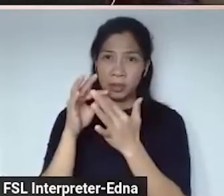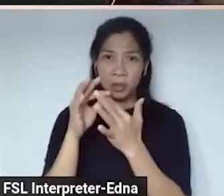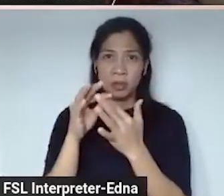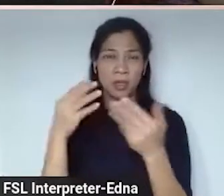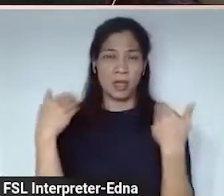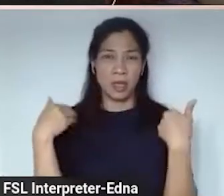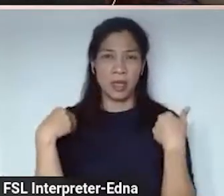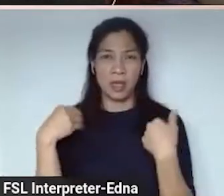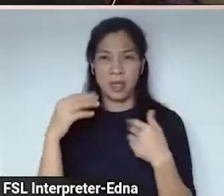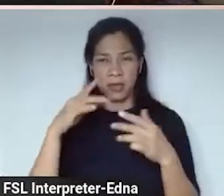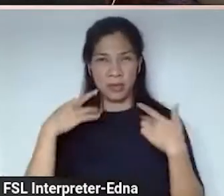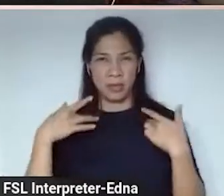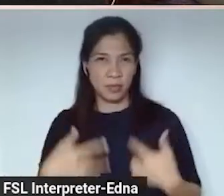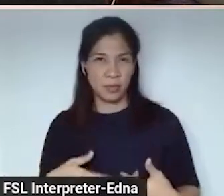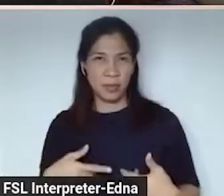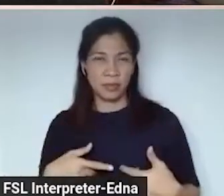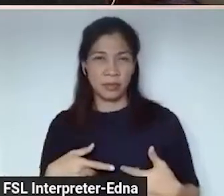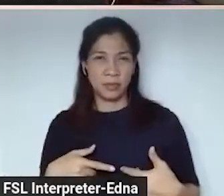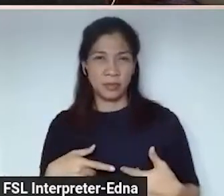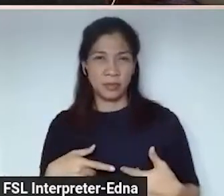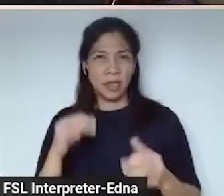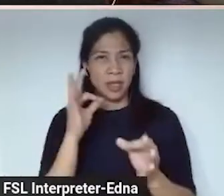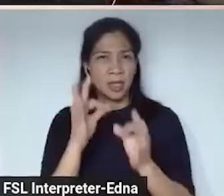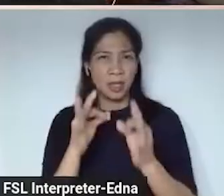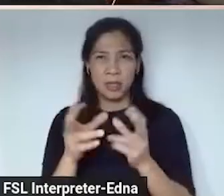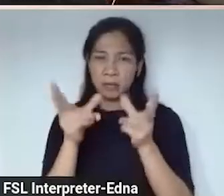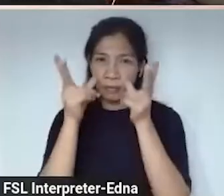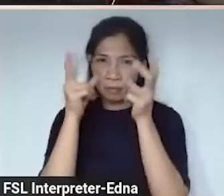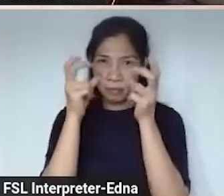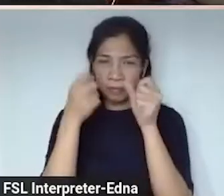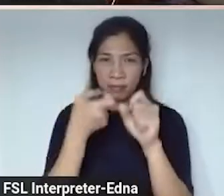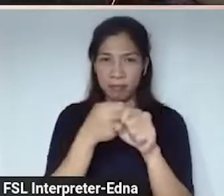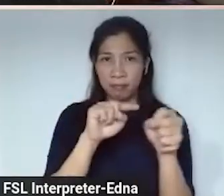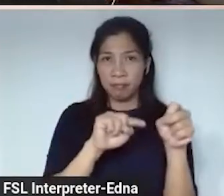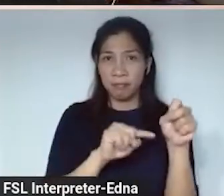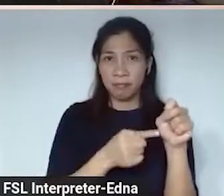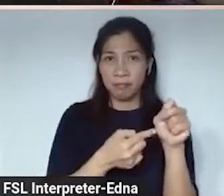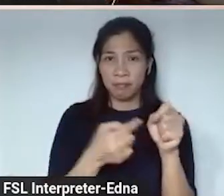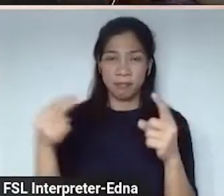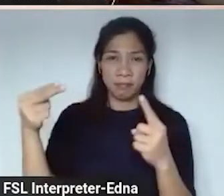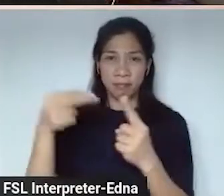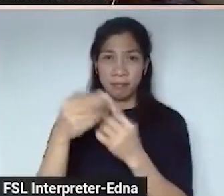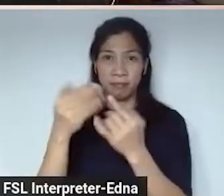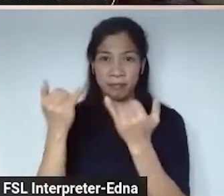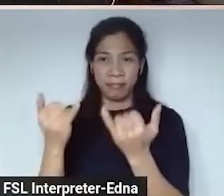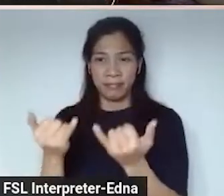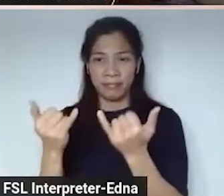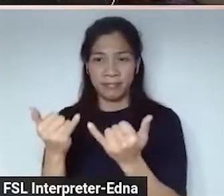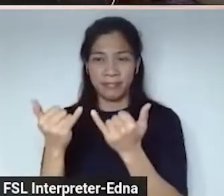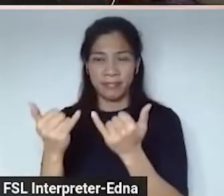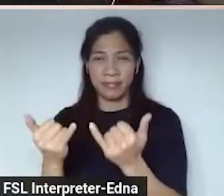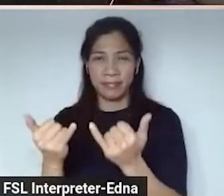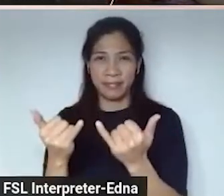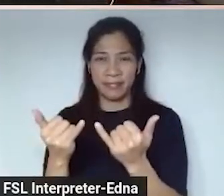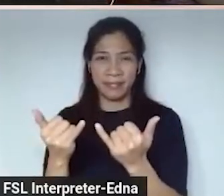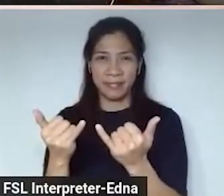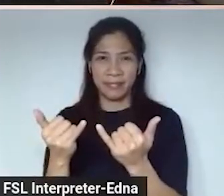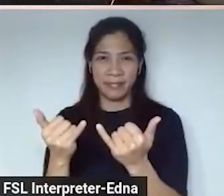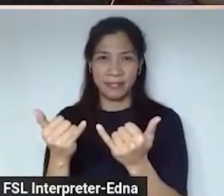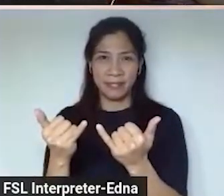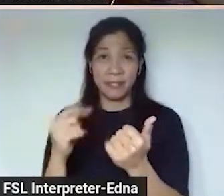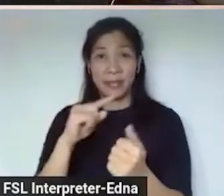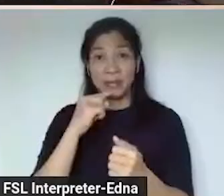po kayo simula sa umpisa hanggang sa ngayon na malapit na po kaming matapos, sabi po ni Mon, dun sa depression niya